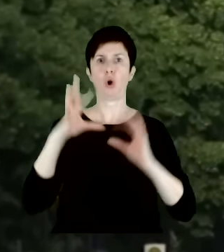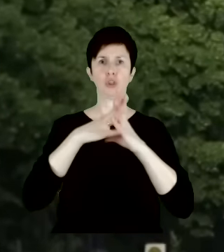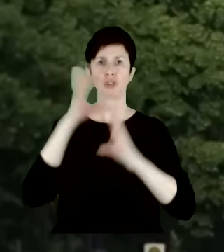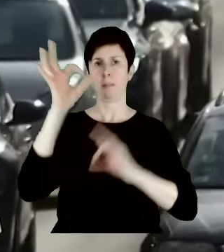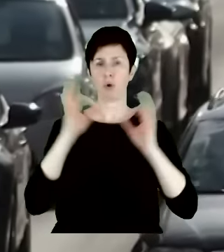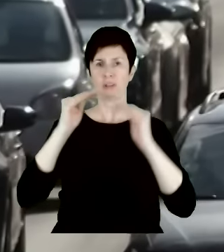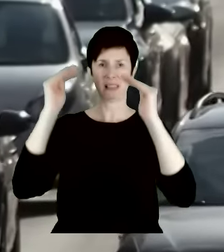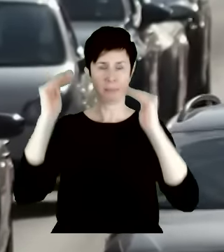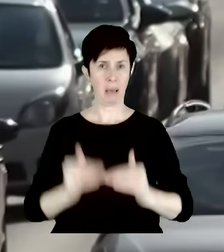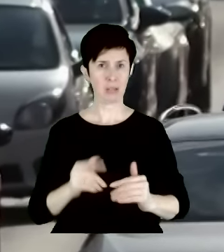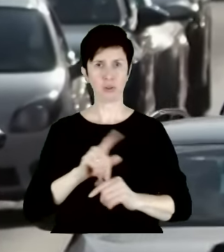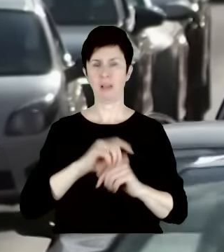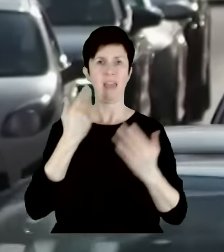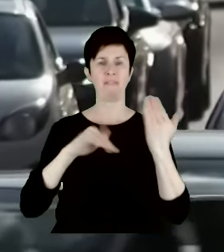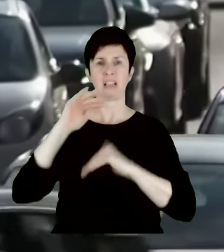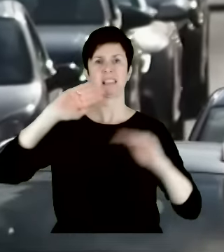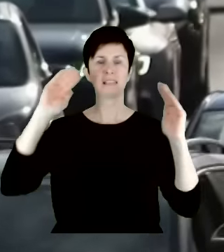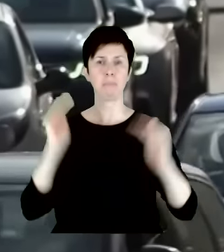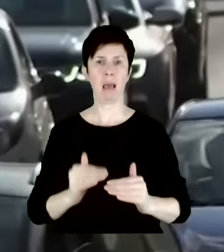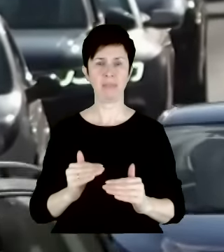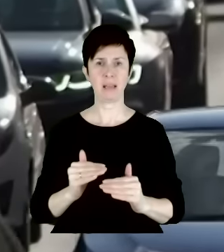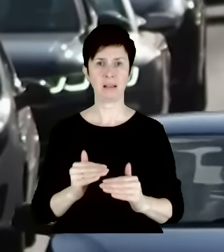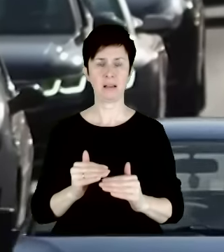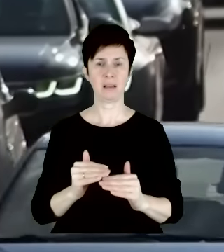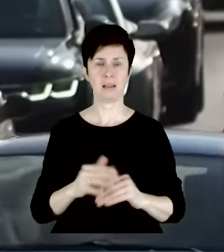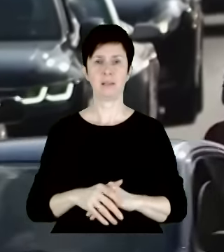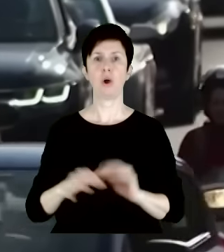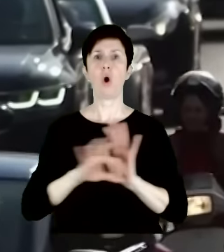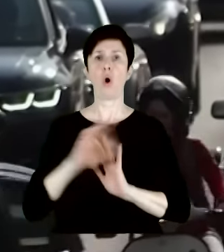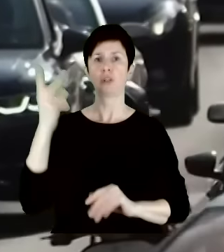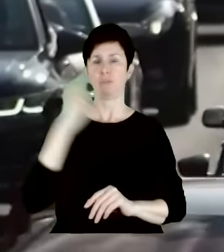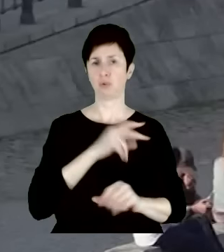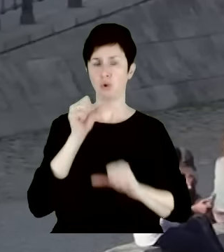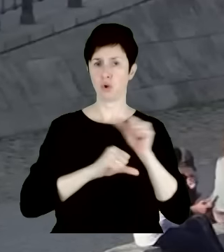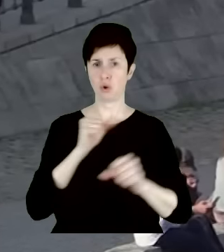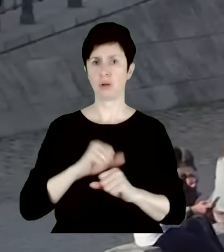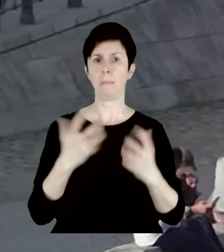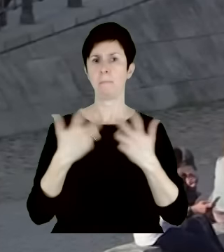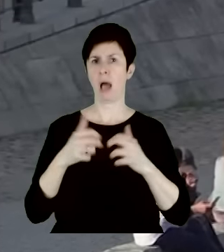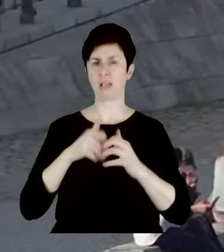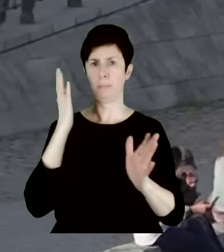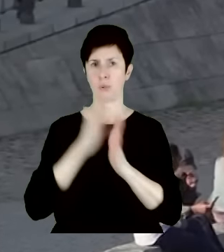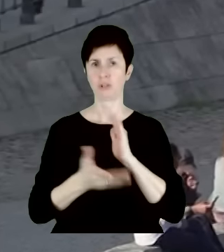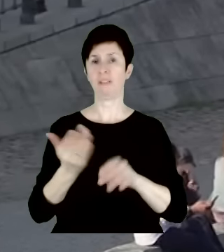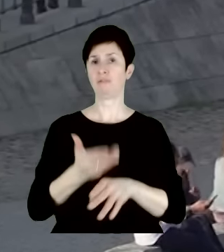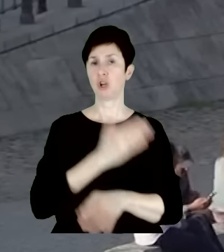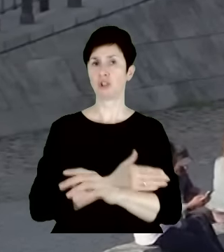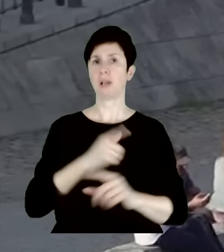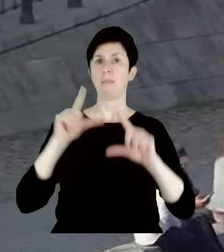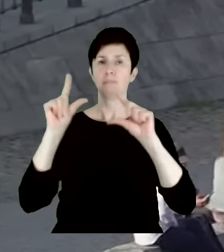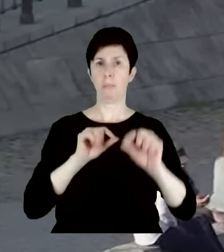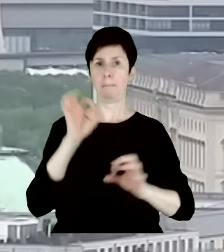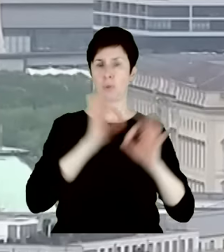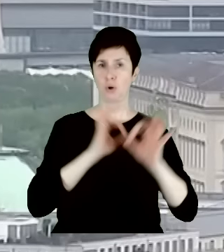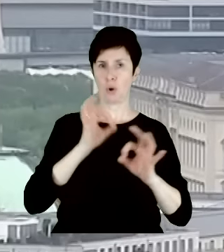ciągu roku. To największy spadek od momentu zbierania oficjalnych statystyk, czyli od 2000 roku. Mechanizm był prosty. Niskie wcześniej stopy procentowe napędzały boom